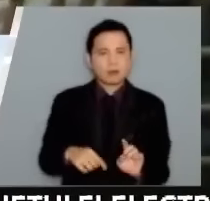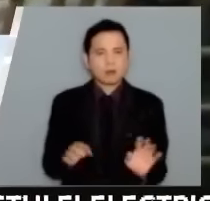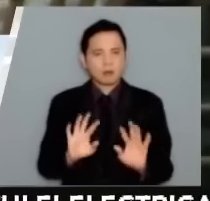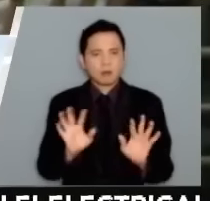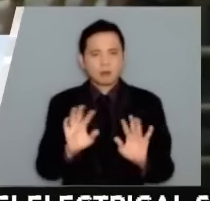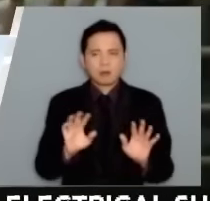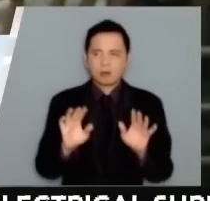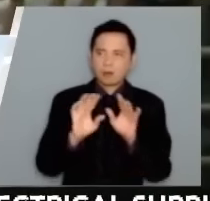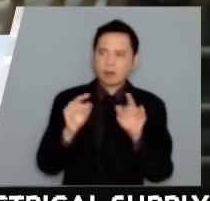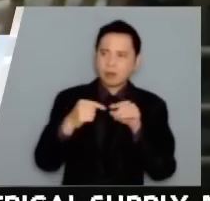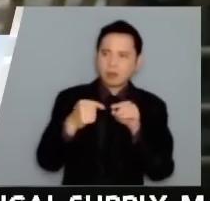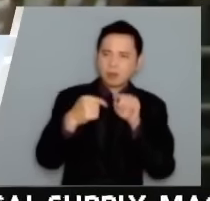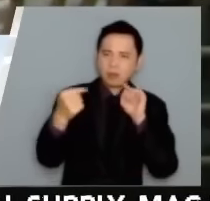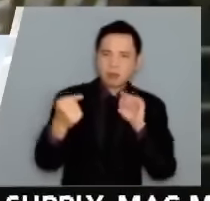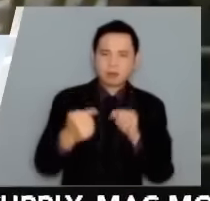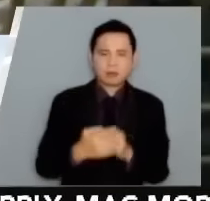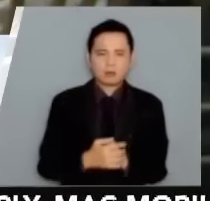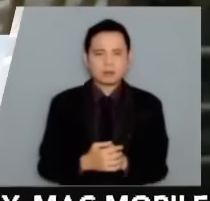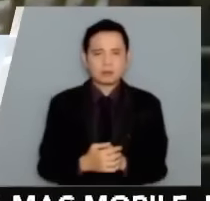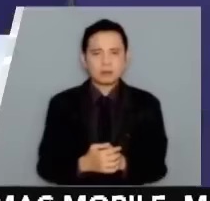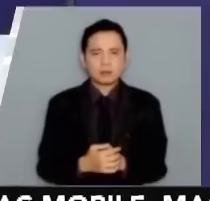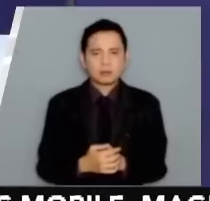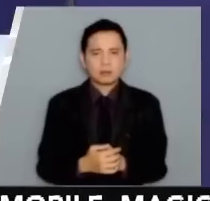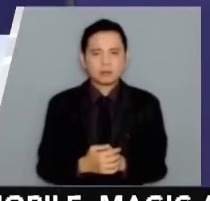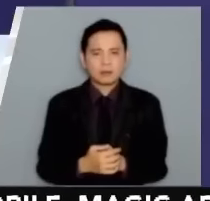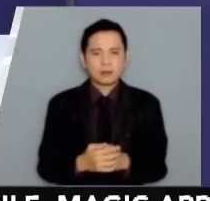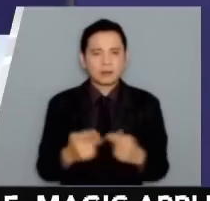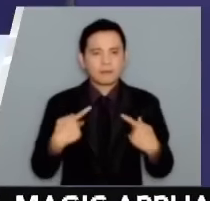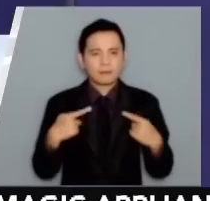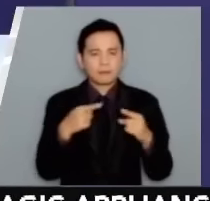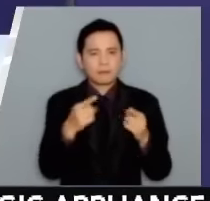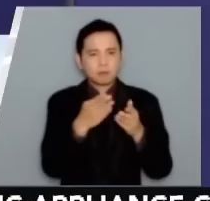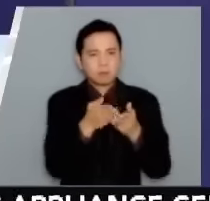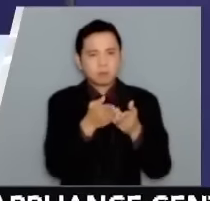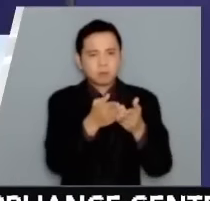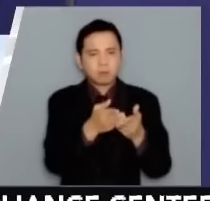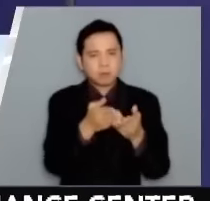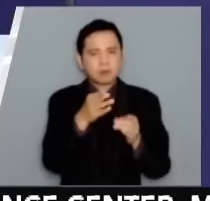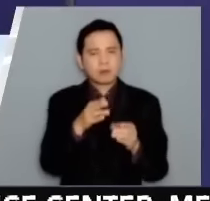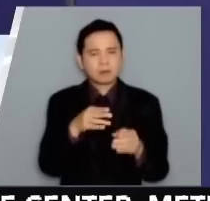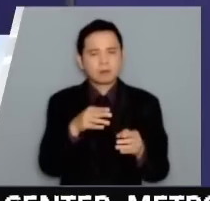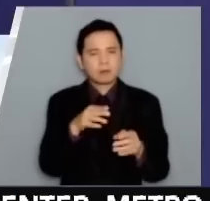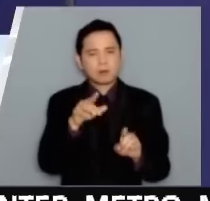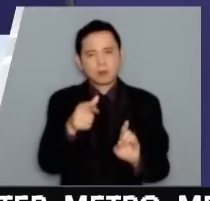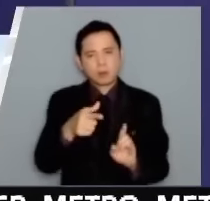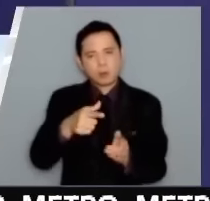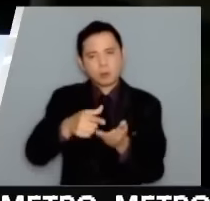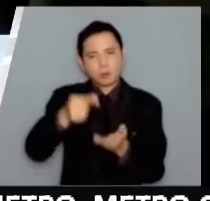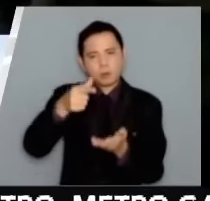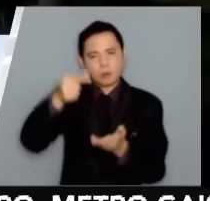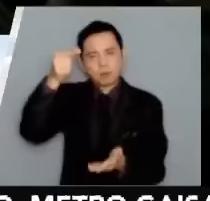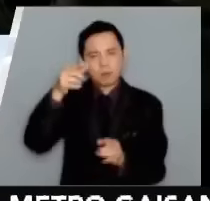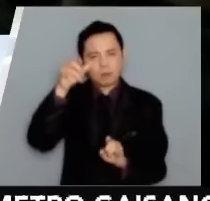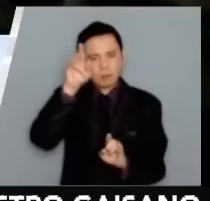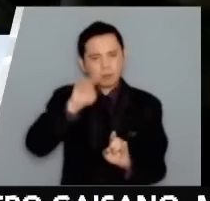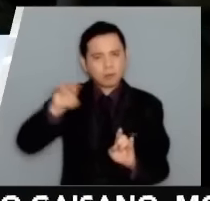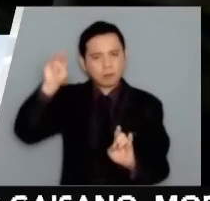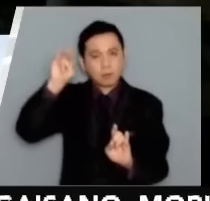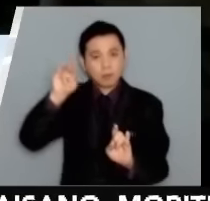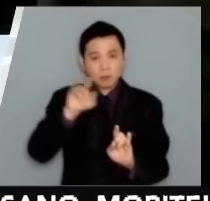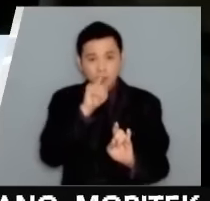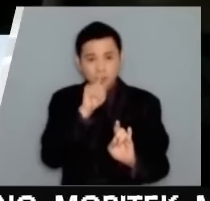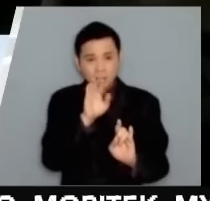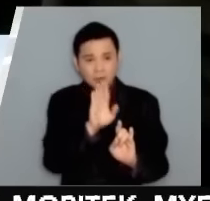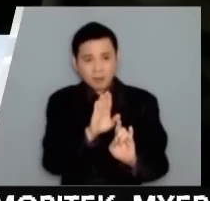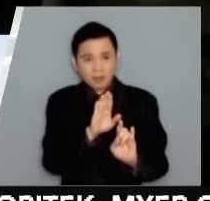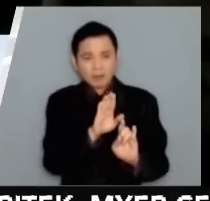planong palubugin sa sinking exercise sa Lawag, Ilocos Norte, aalamin pa raw ng Philippine Navy kung Chinese-made nga ba ang